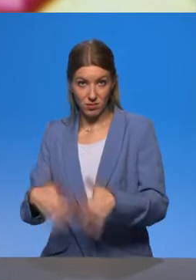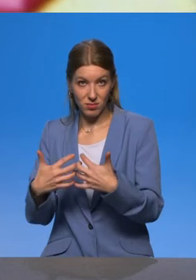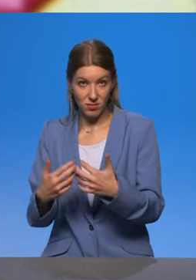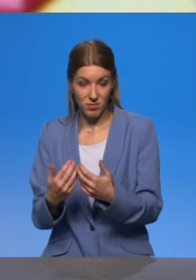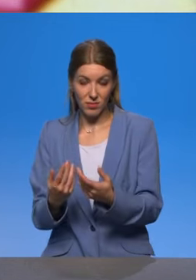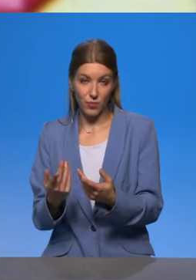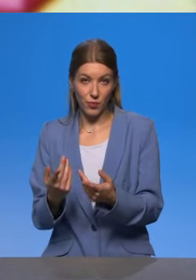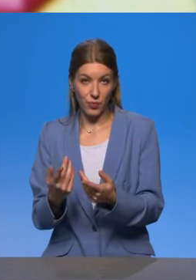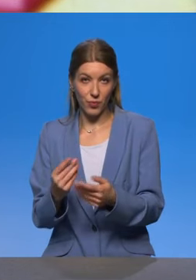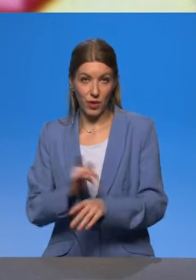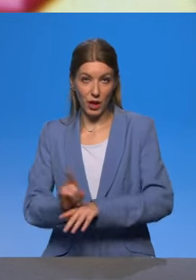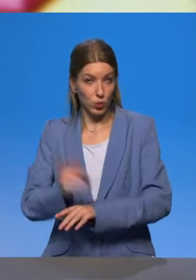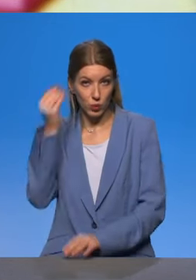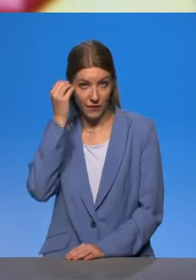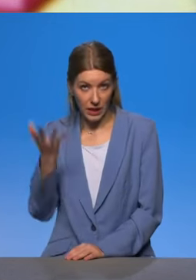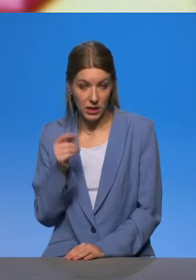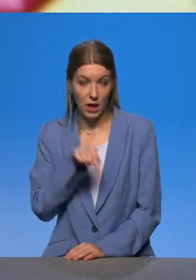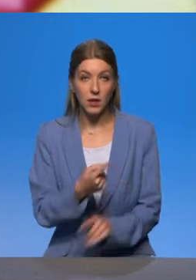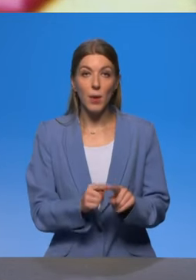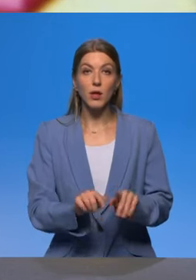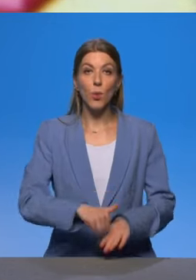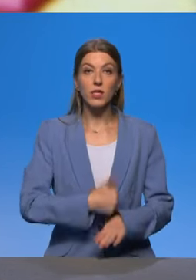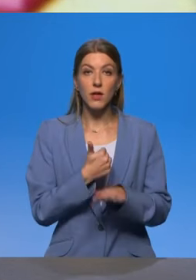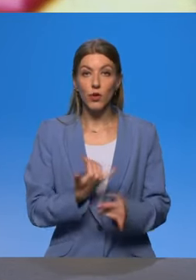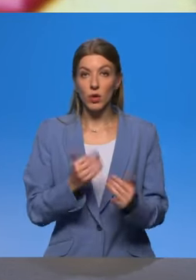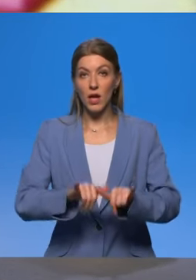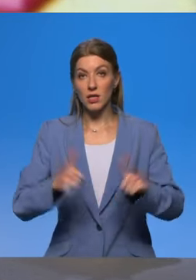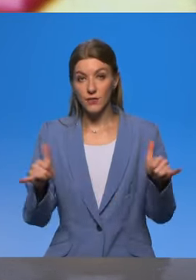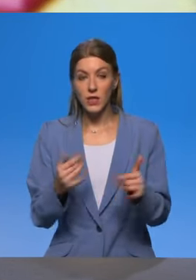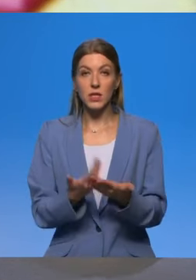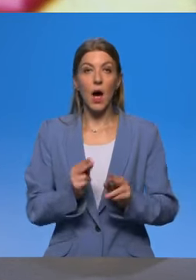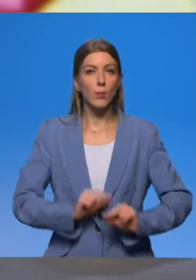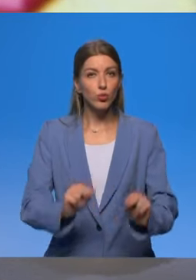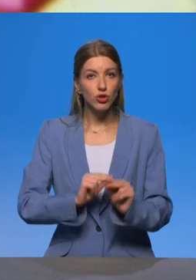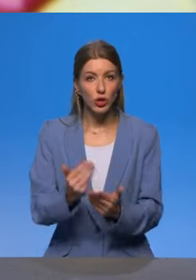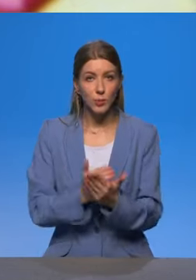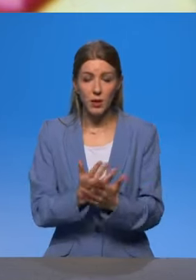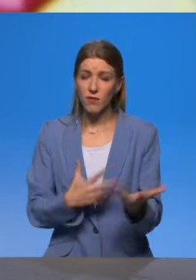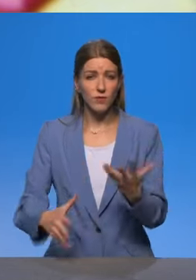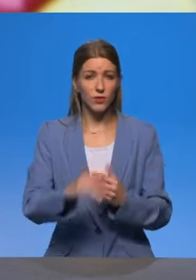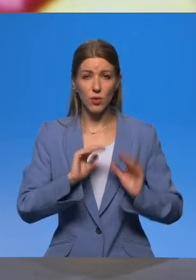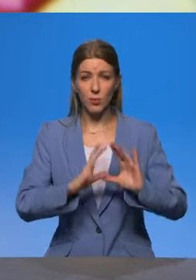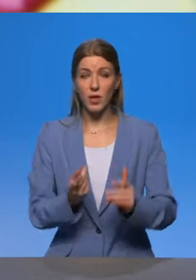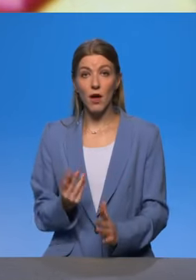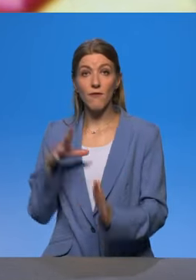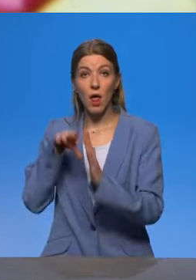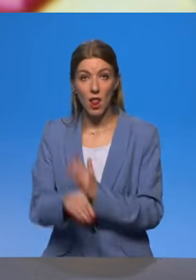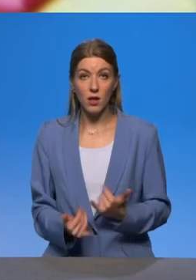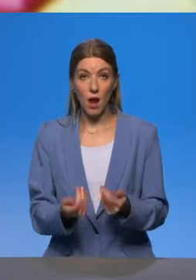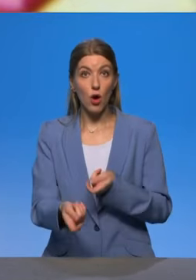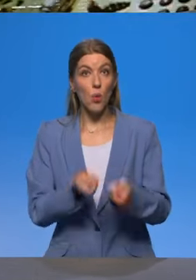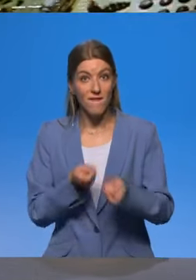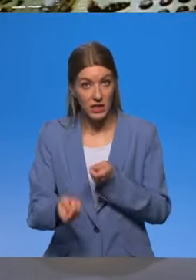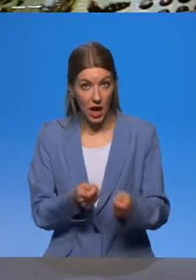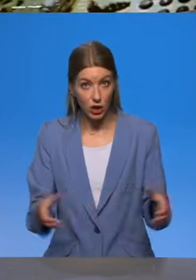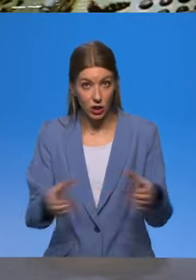центральное звено. Поэтому развитие вот обучающих программ во всем мире и вклад именно в руководящий состав, это вот